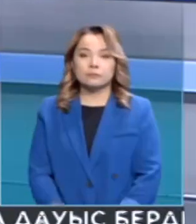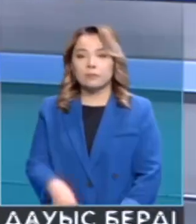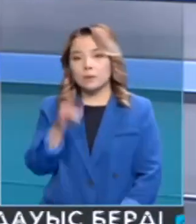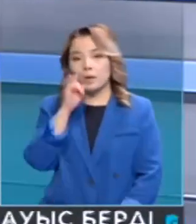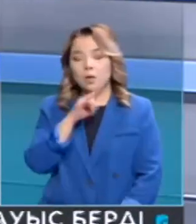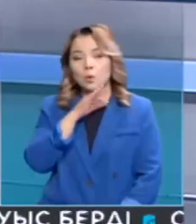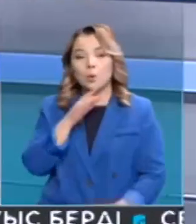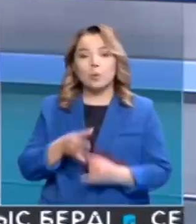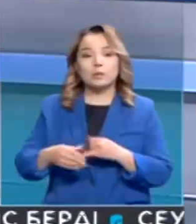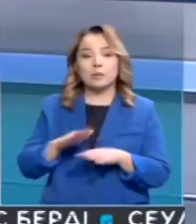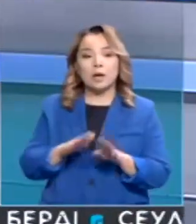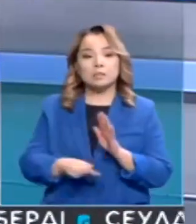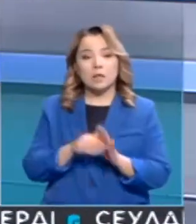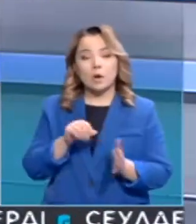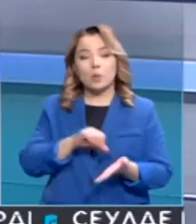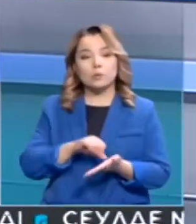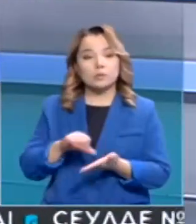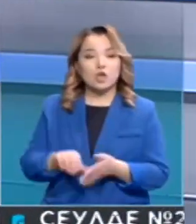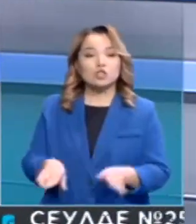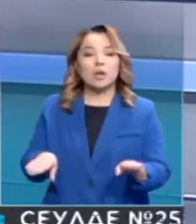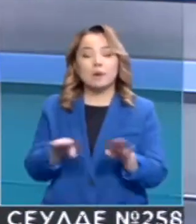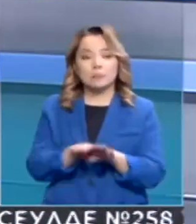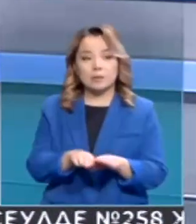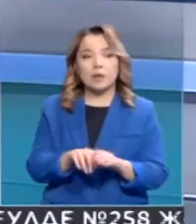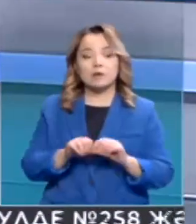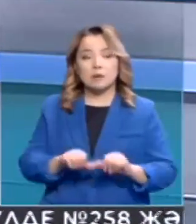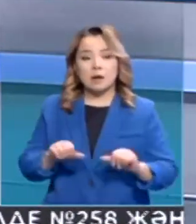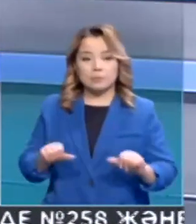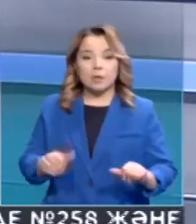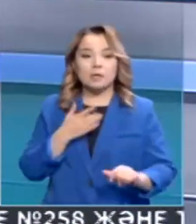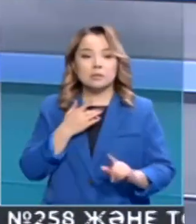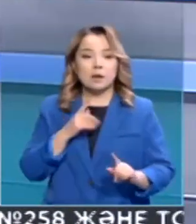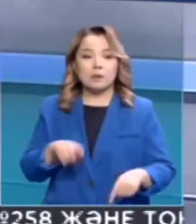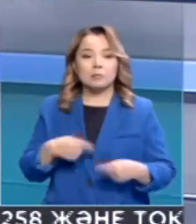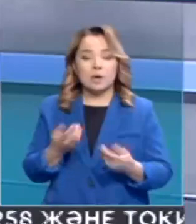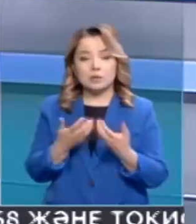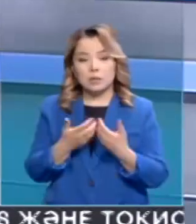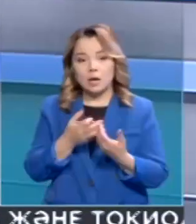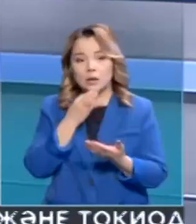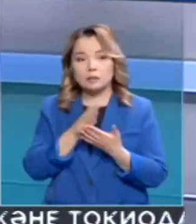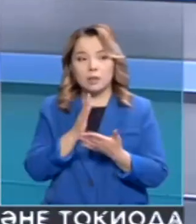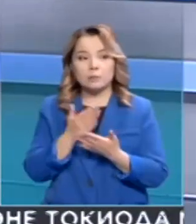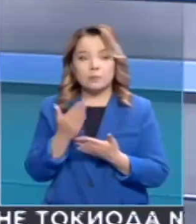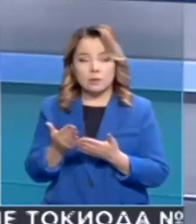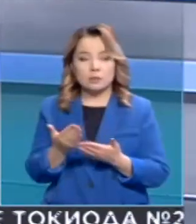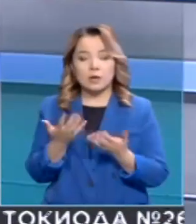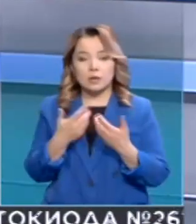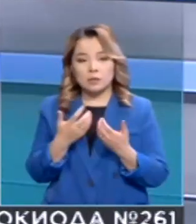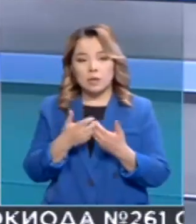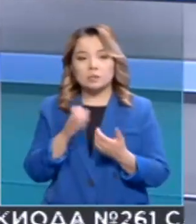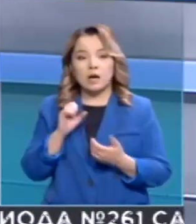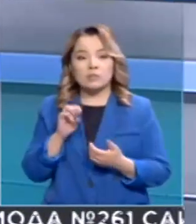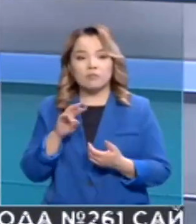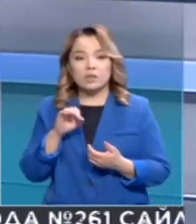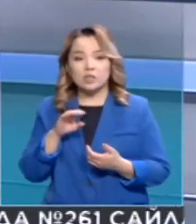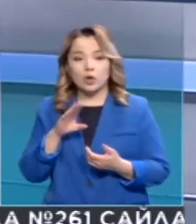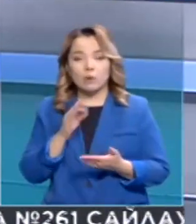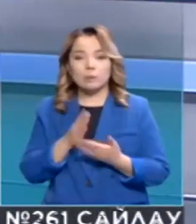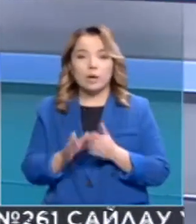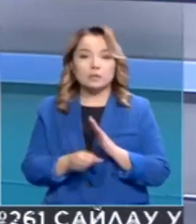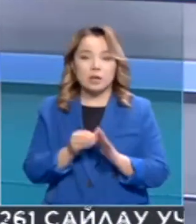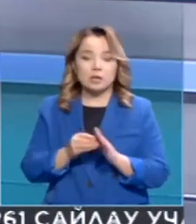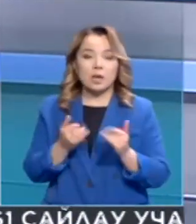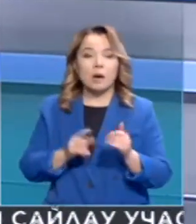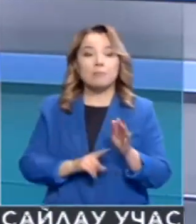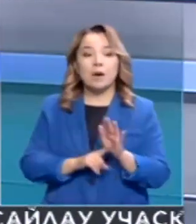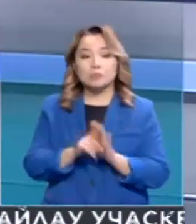Қазақстанның көп өңірінде сайлау учаскелері жабылып, комиссиялар дауыстарды санауға қамданып жатса, Ақштың Сан-Франциско қаласында сайлау енді